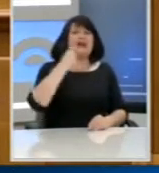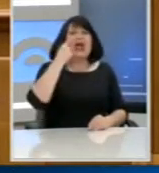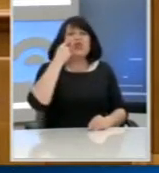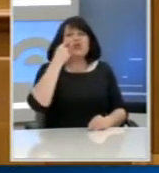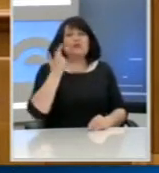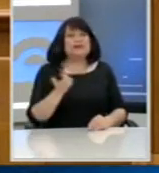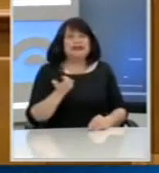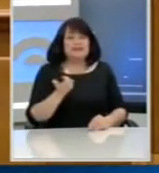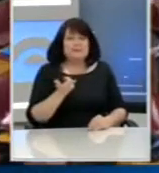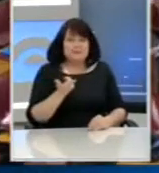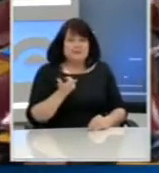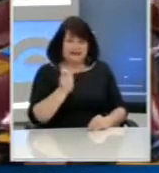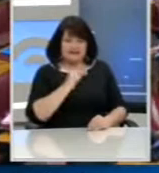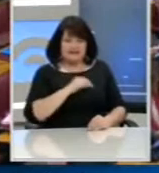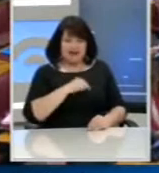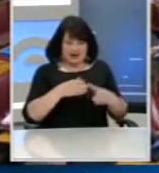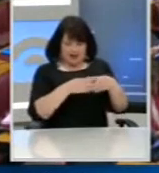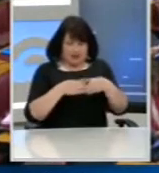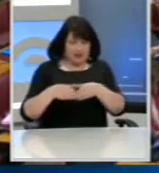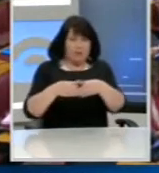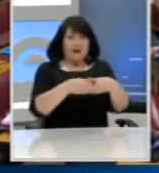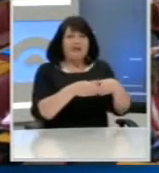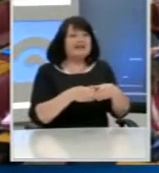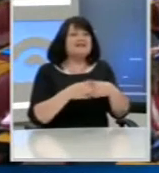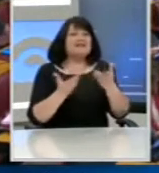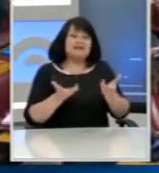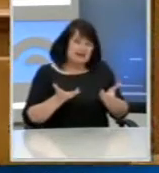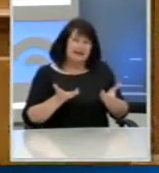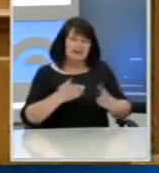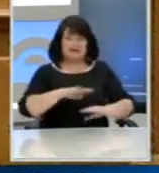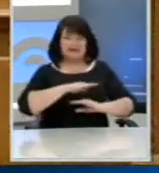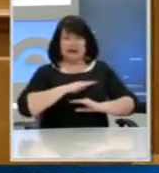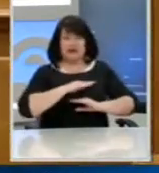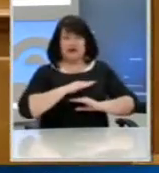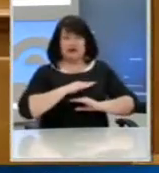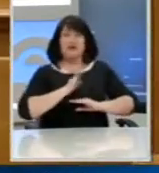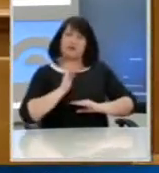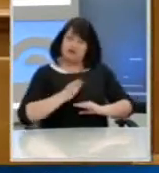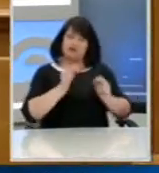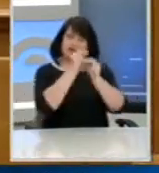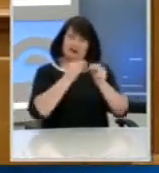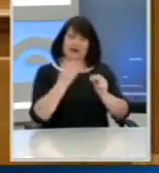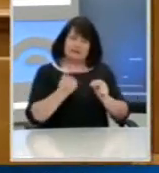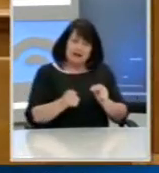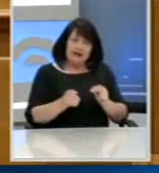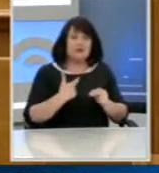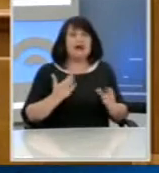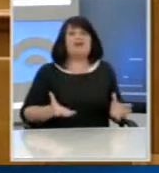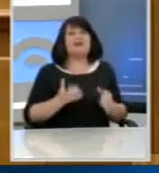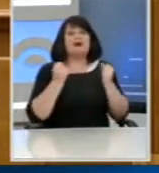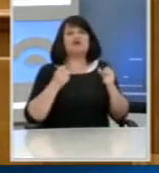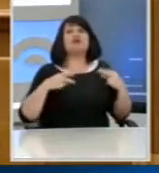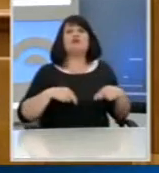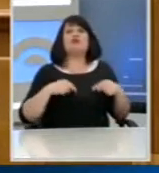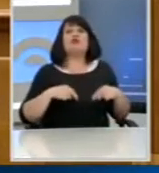τους και να συνδυάσουν τα συμφέροντα των σωμάτων ασφαλείας με τον ενόπλο δυνάμεων που θα μπορούσαν να είχαν αποδώσει. Και ευτυχώς ο Υπουργός,